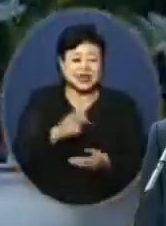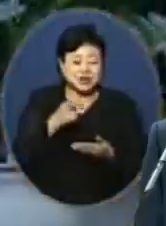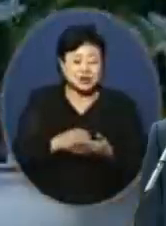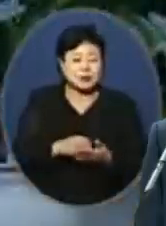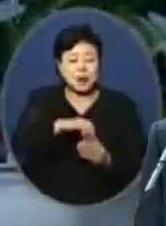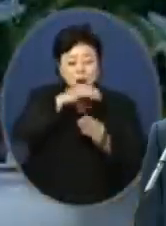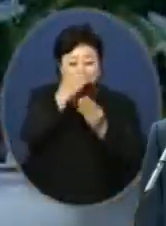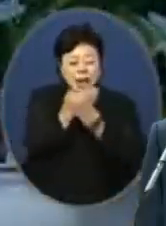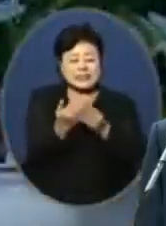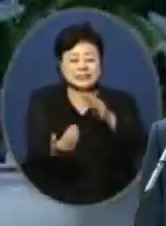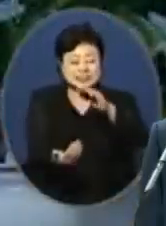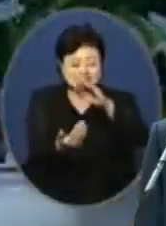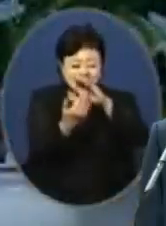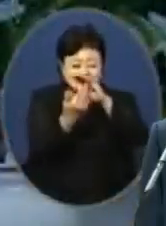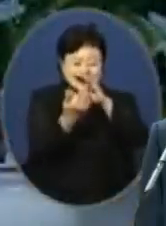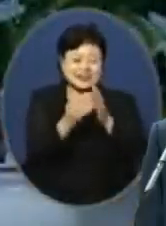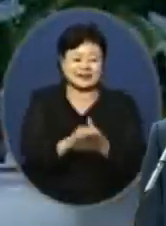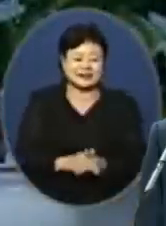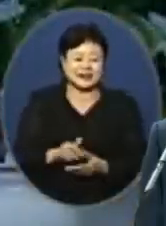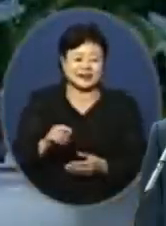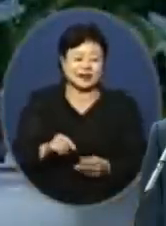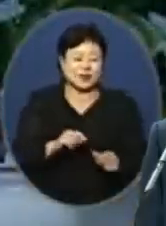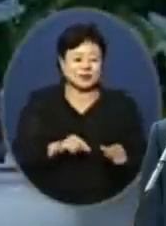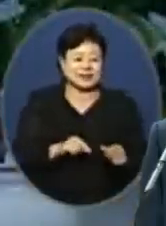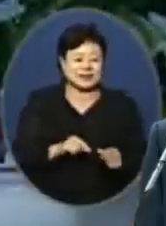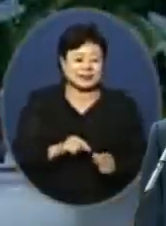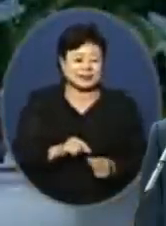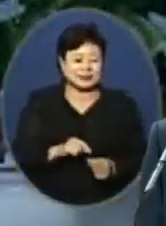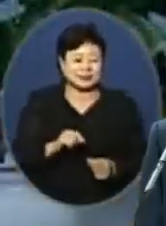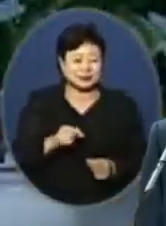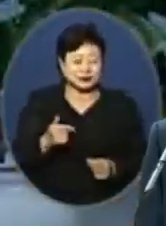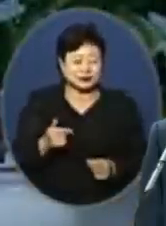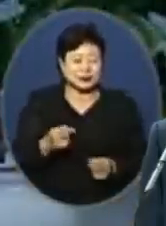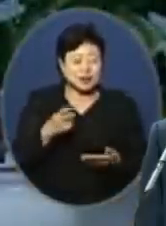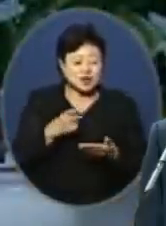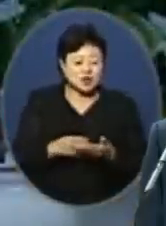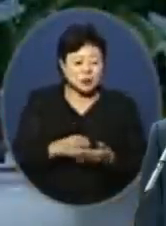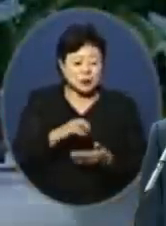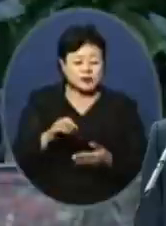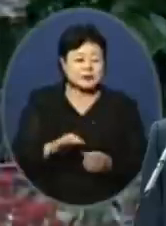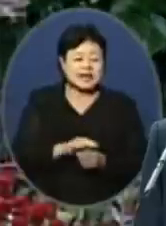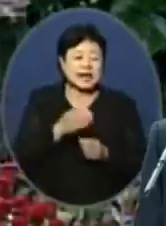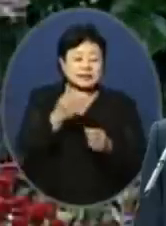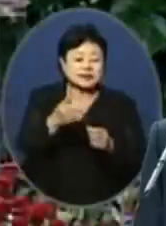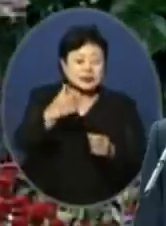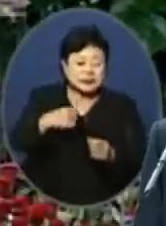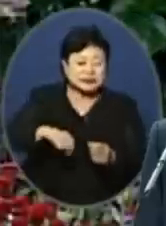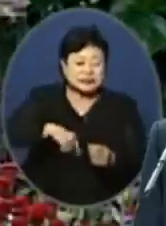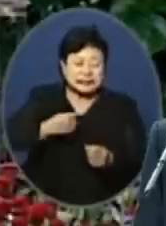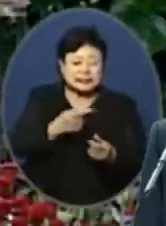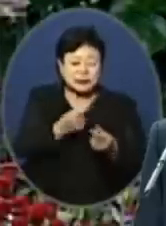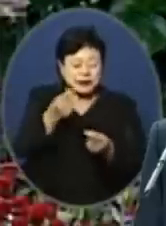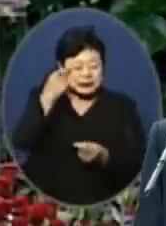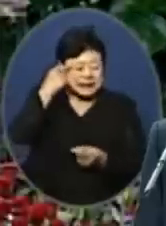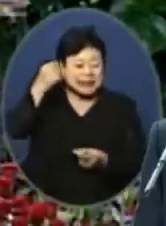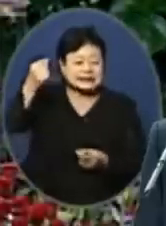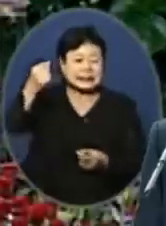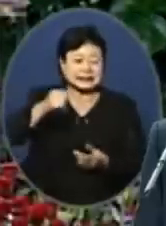율법의 완성이라고 말씀하는 것입니다. 갈라디아서 5장 14절은 온 율법은 내 이웃 사랑하기를 내 자신같이 하라 하신